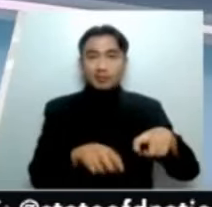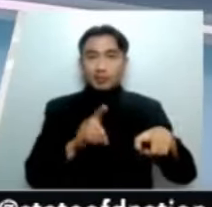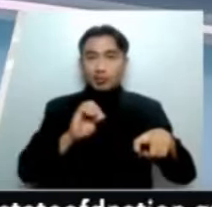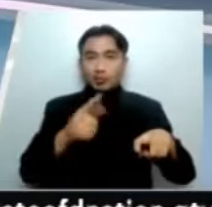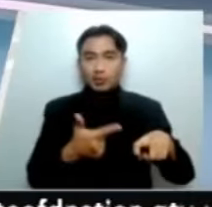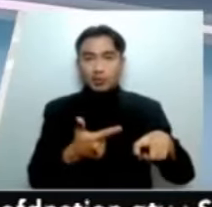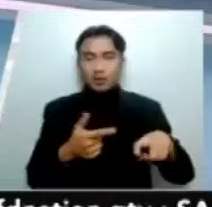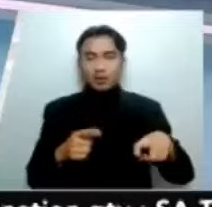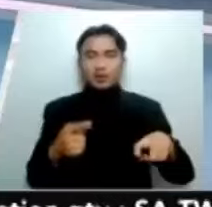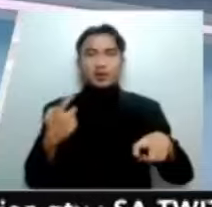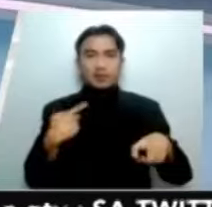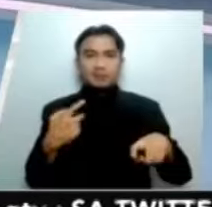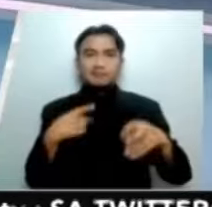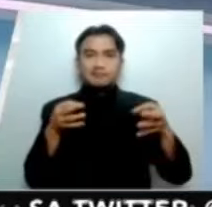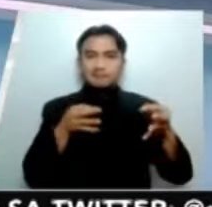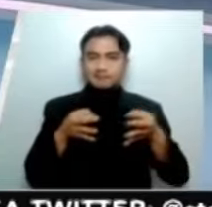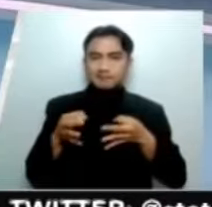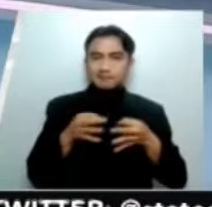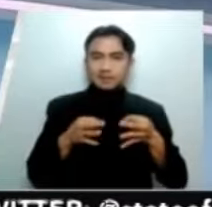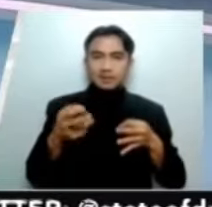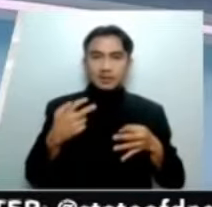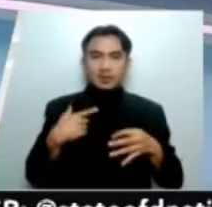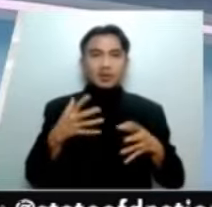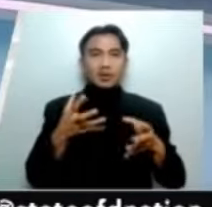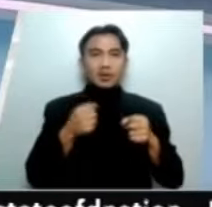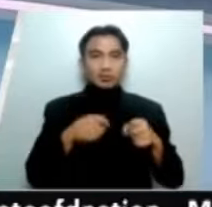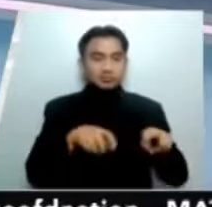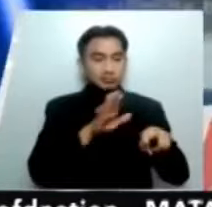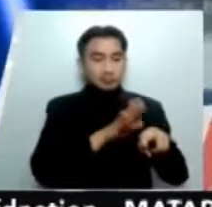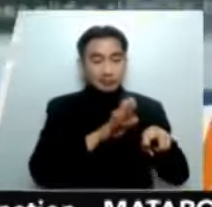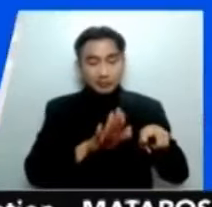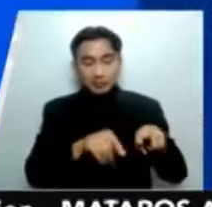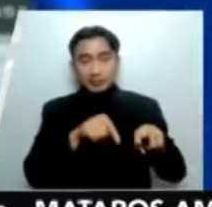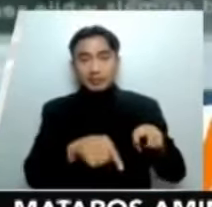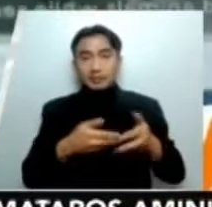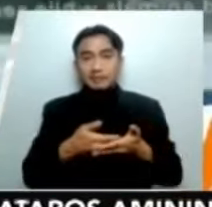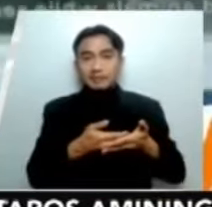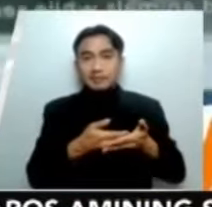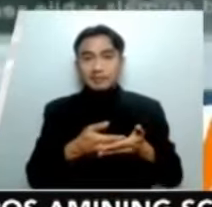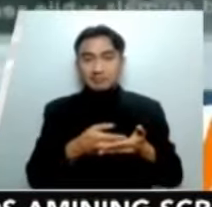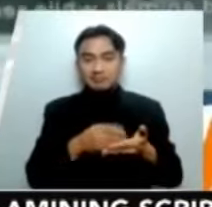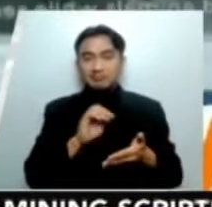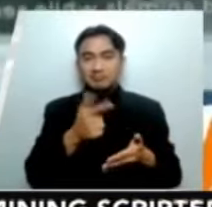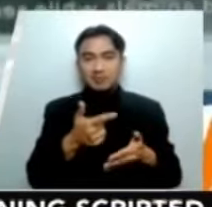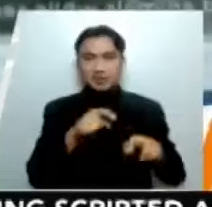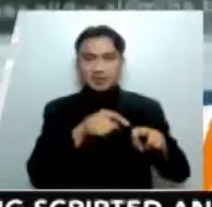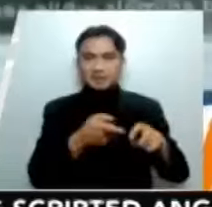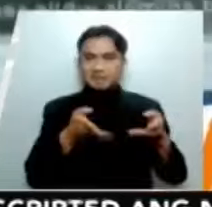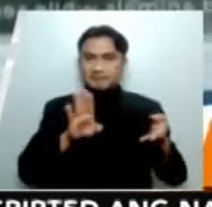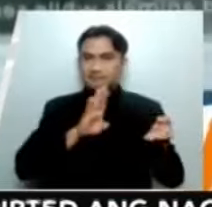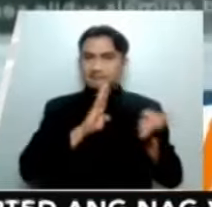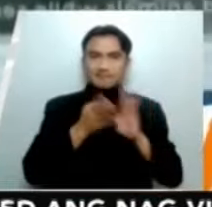may nagtangkang kunin ng tuta ng aso kaya naging agresibo ito. Yung mga bata